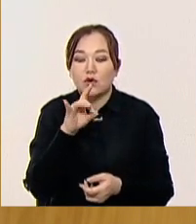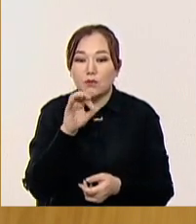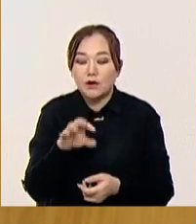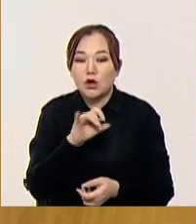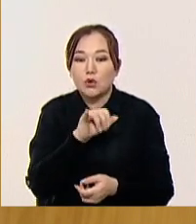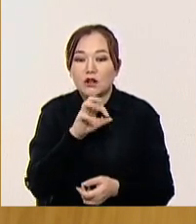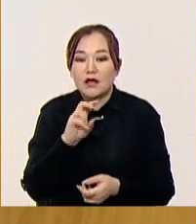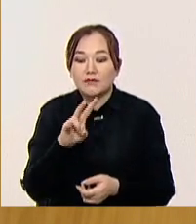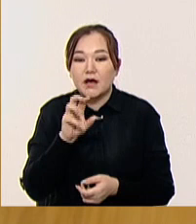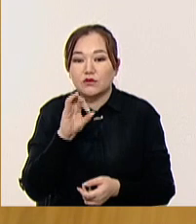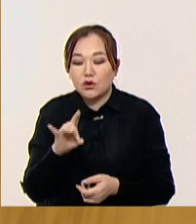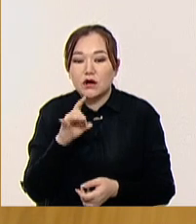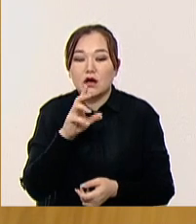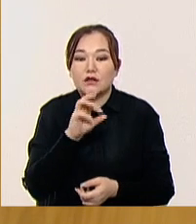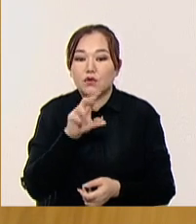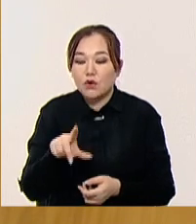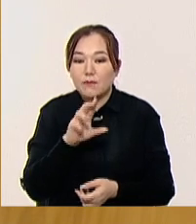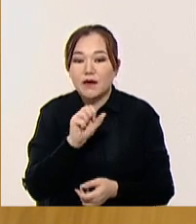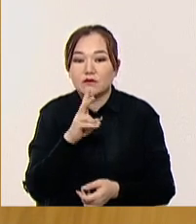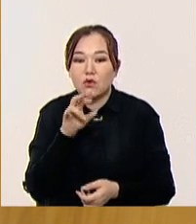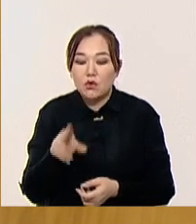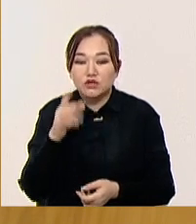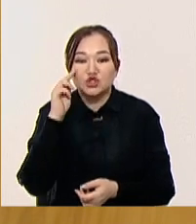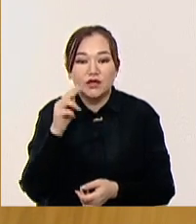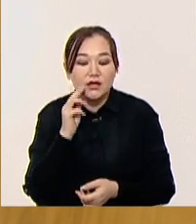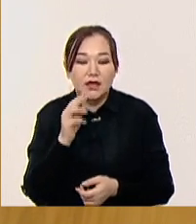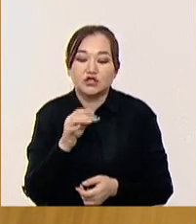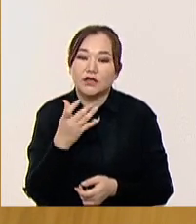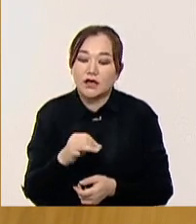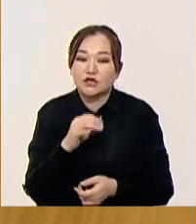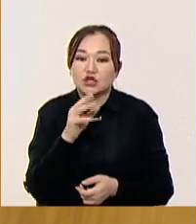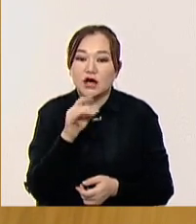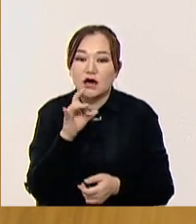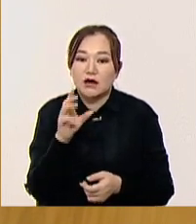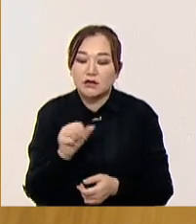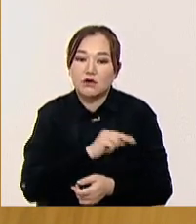Улан-Батыр, Гонконг, Шанхай, Бангкок және Жакартадағы сайлау учаскелерінің